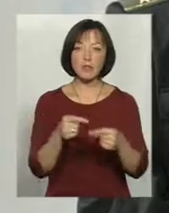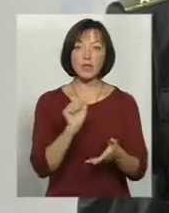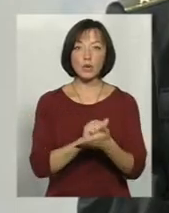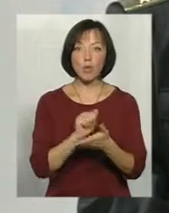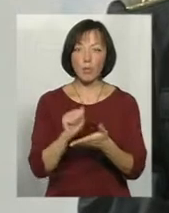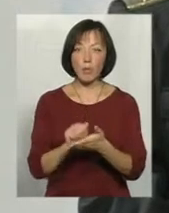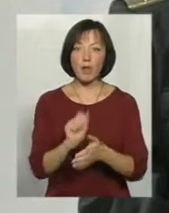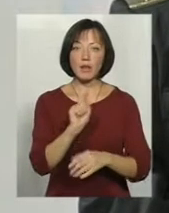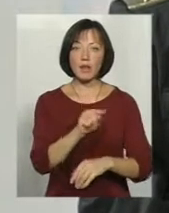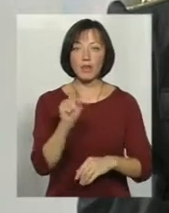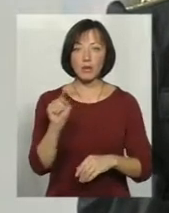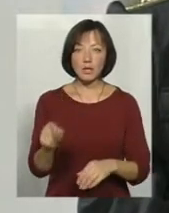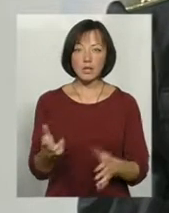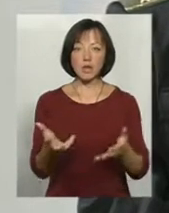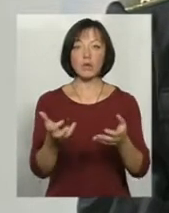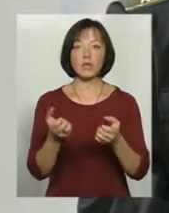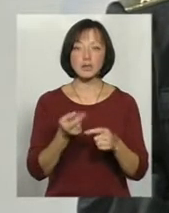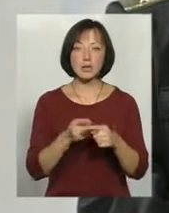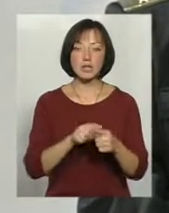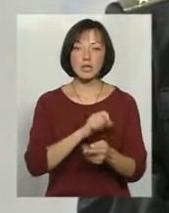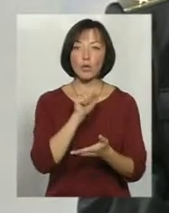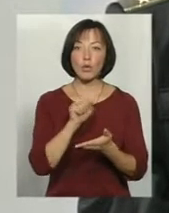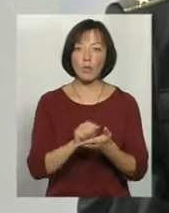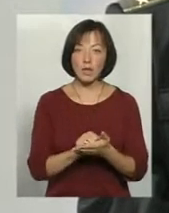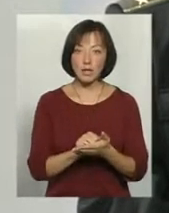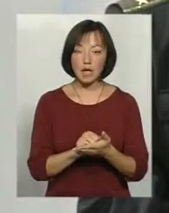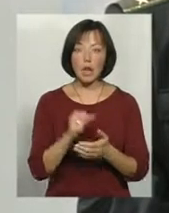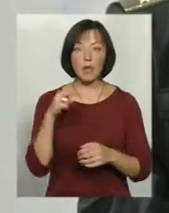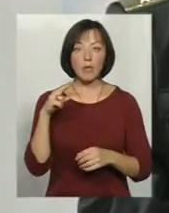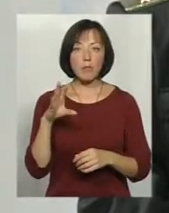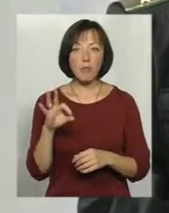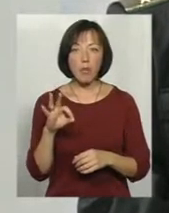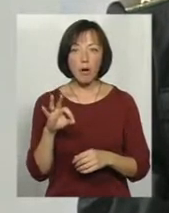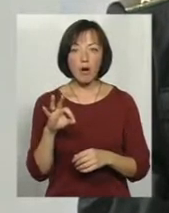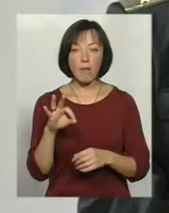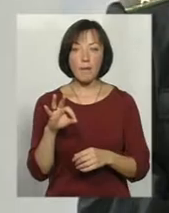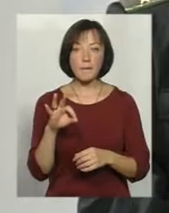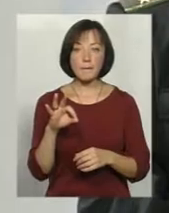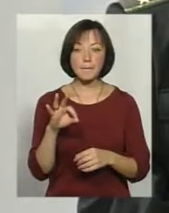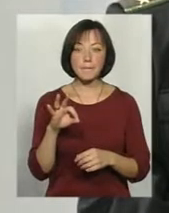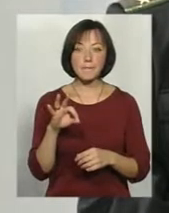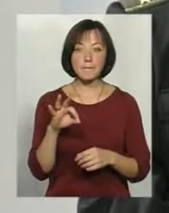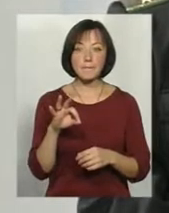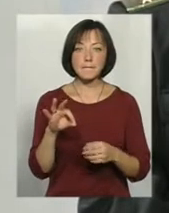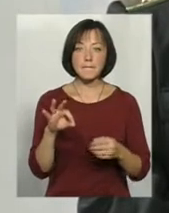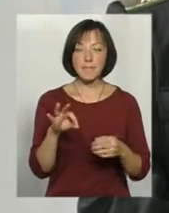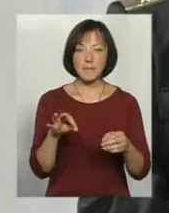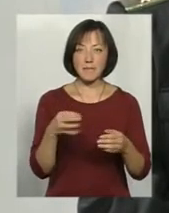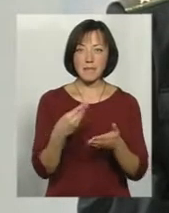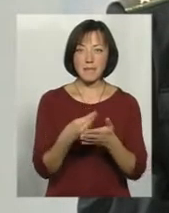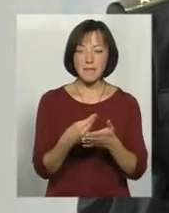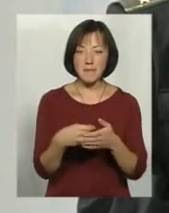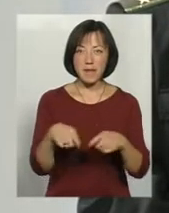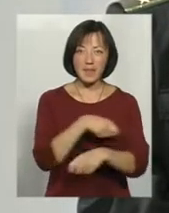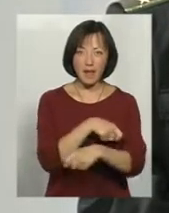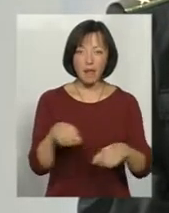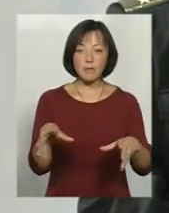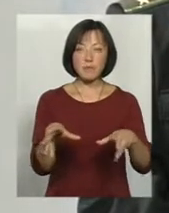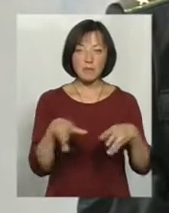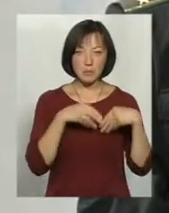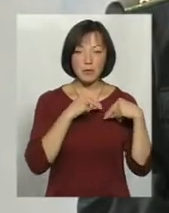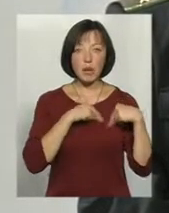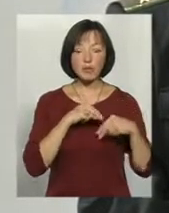вони отримали ці документи. Тобто по матеріалам ми співпрацюємо, але мета фонду була створена